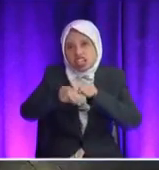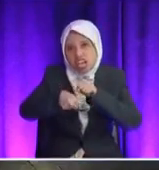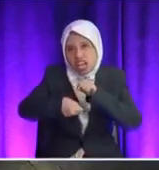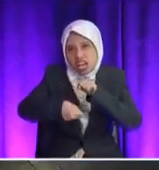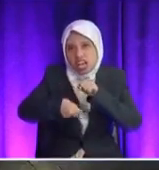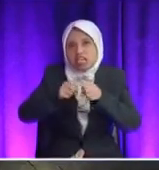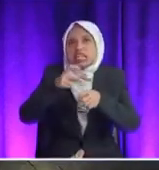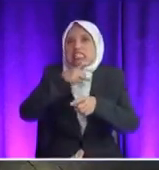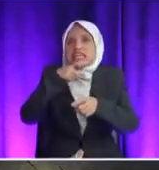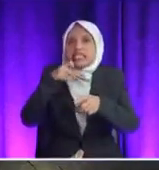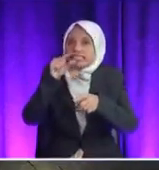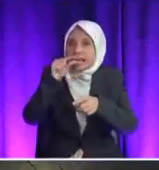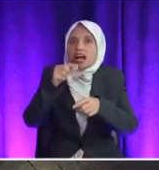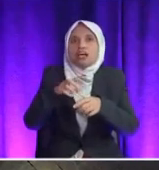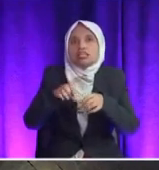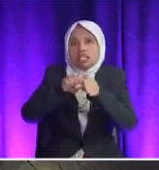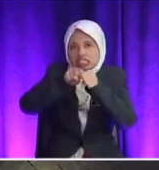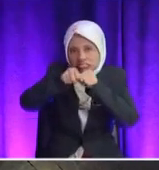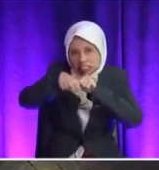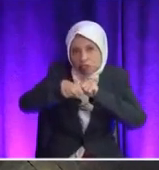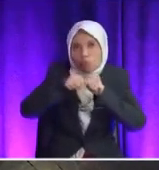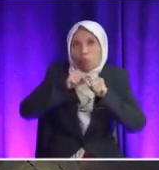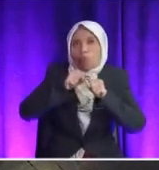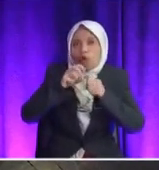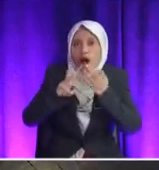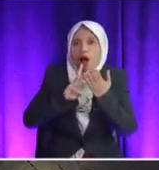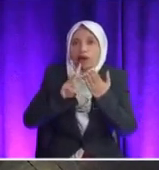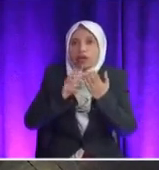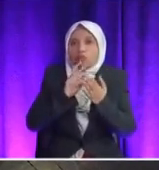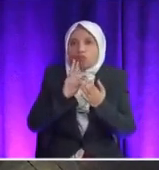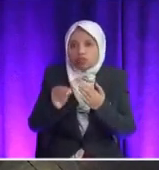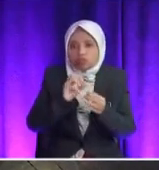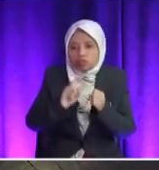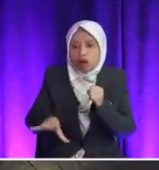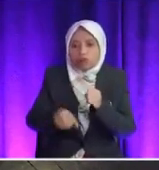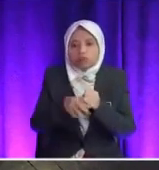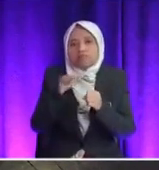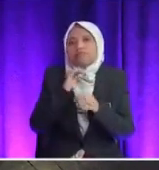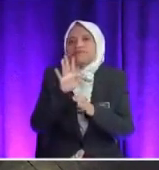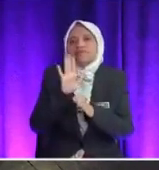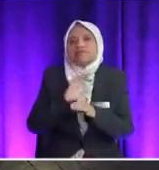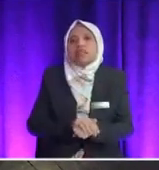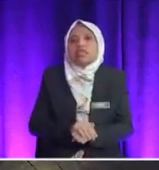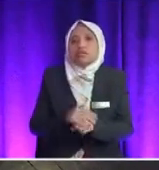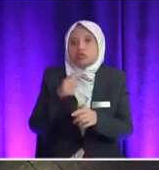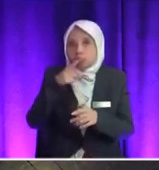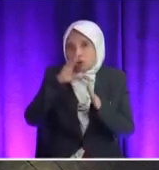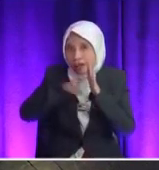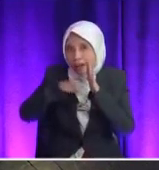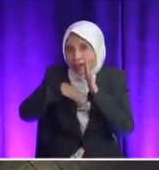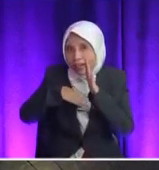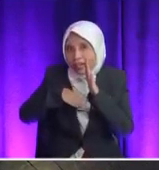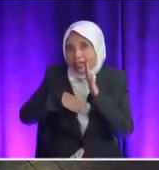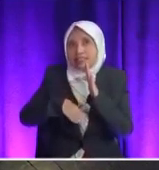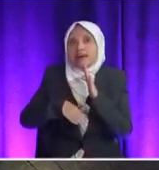banyak aih jadi kita udah menguraikan kebasahan ataupun kelembaban pada kain